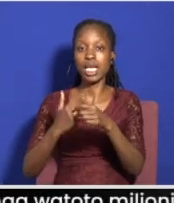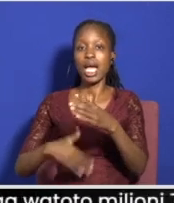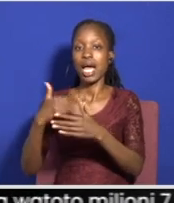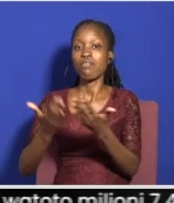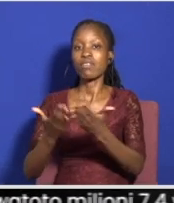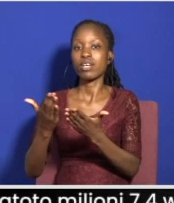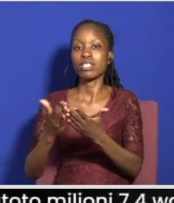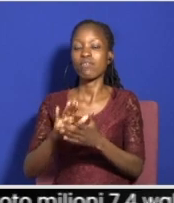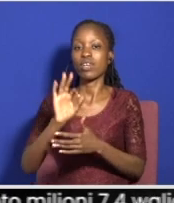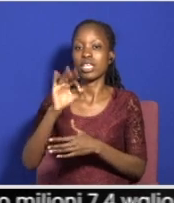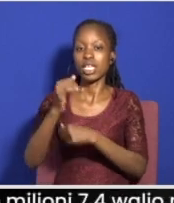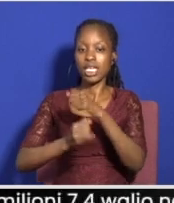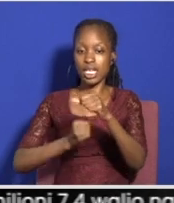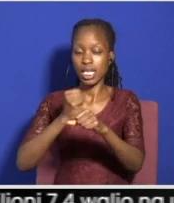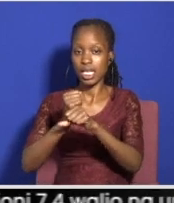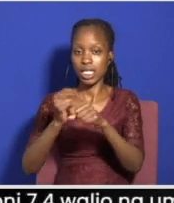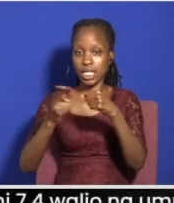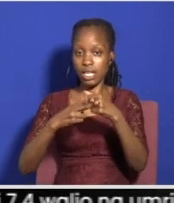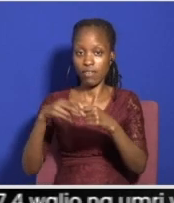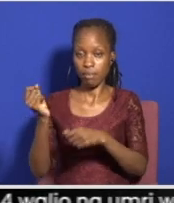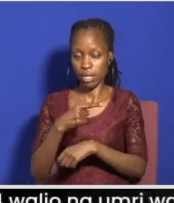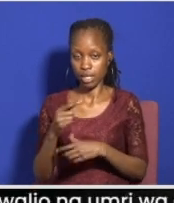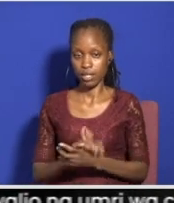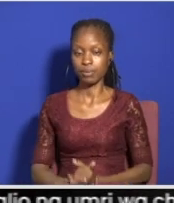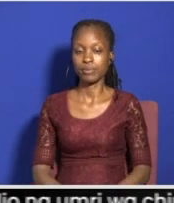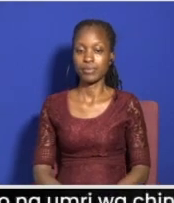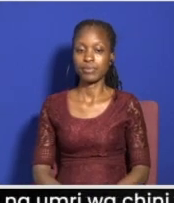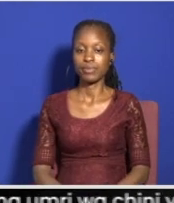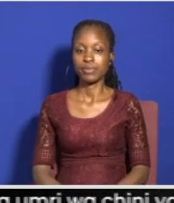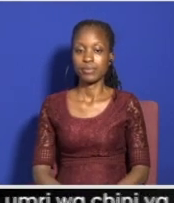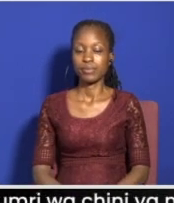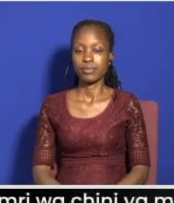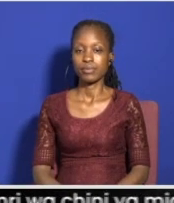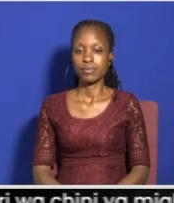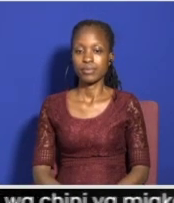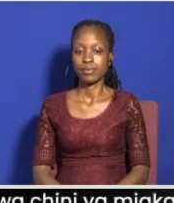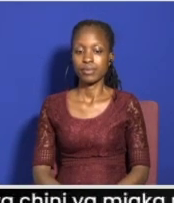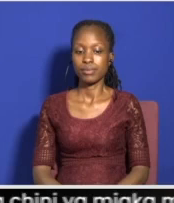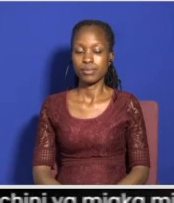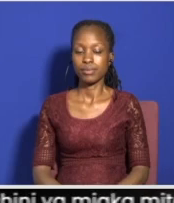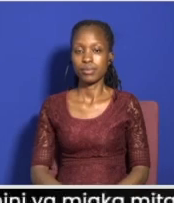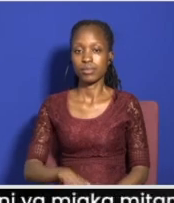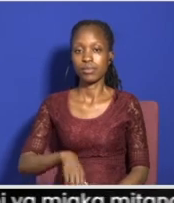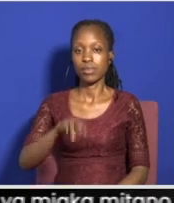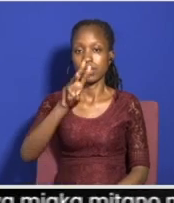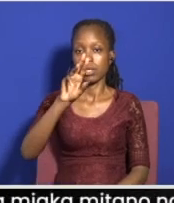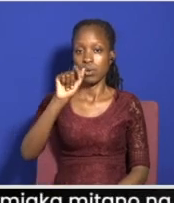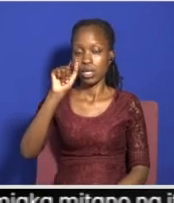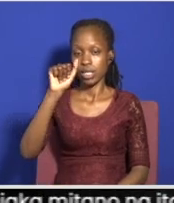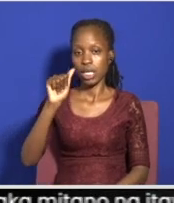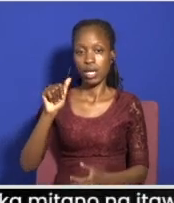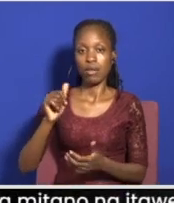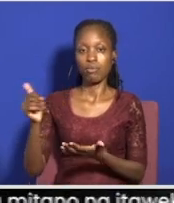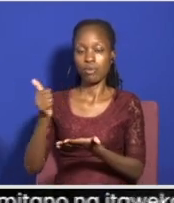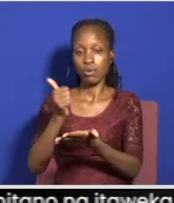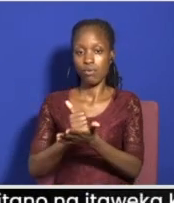muhula wa miaka 3 na miezi 7. Mulongo Watanga, having been appointed as the